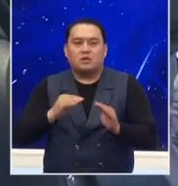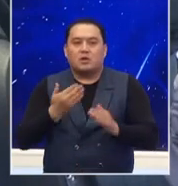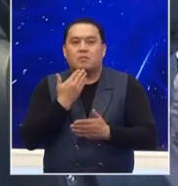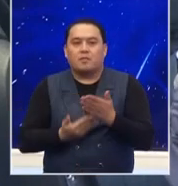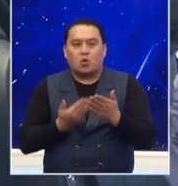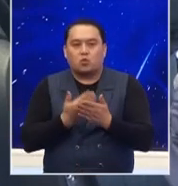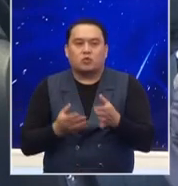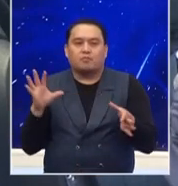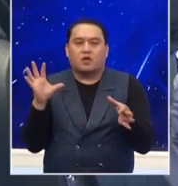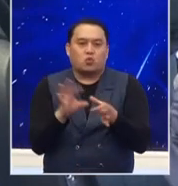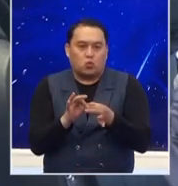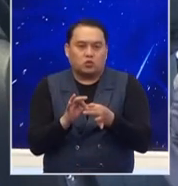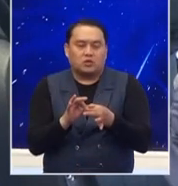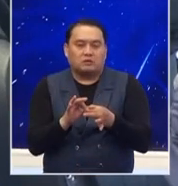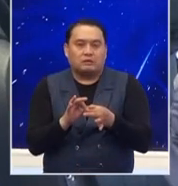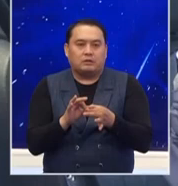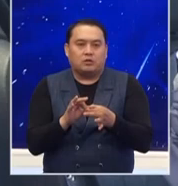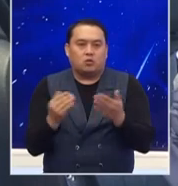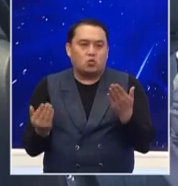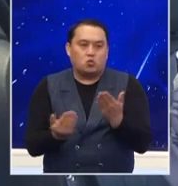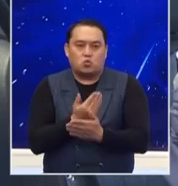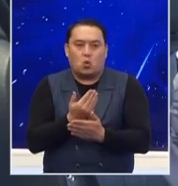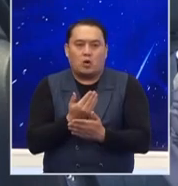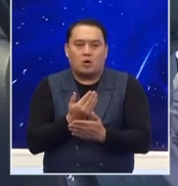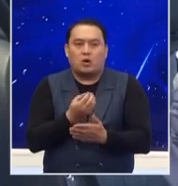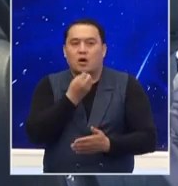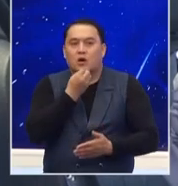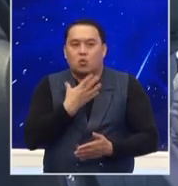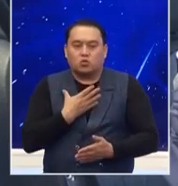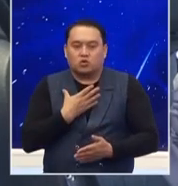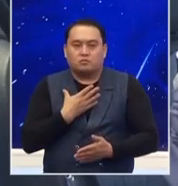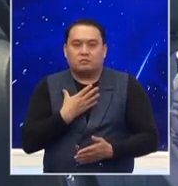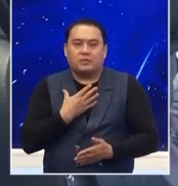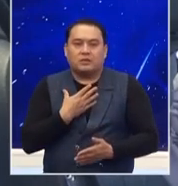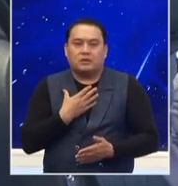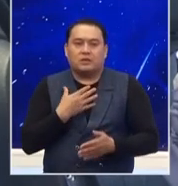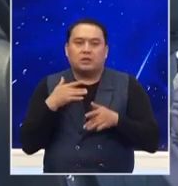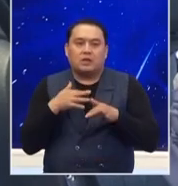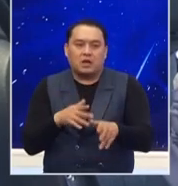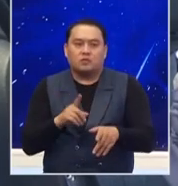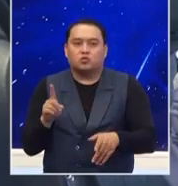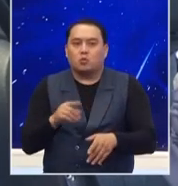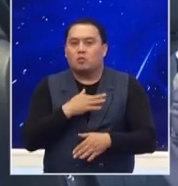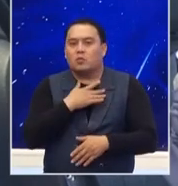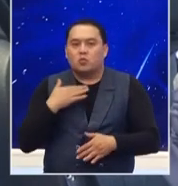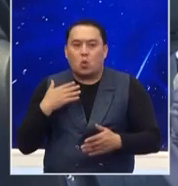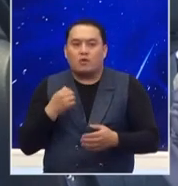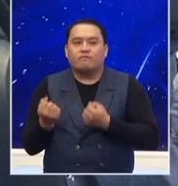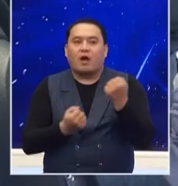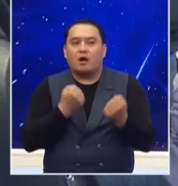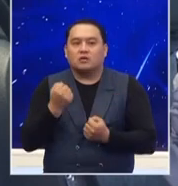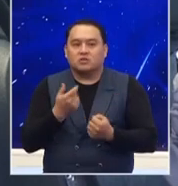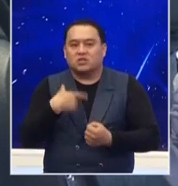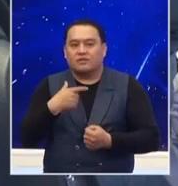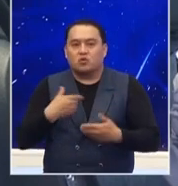мне подключат. Вот. Это новшество является очень хорошим делом, потому что мы многие водители за